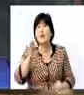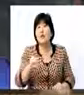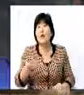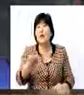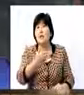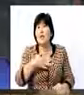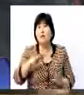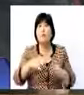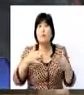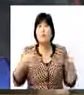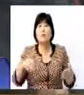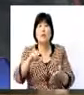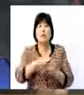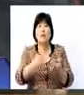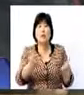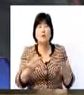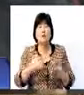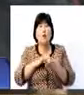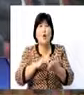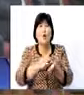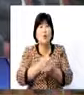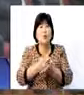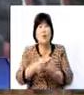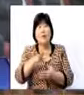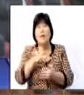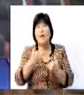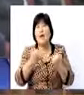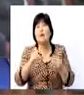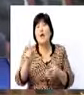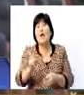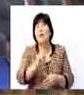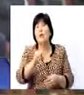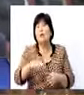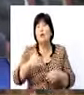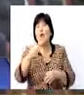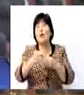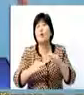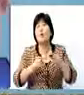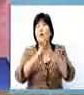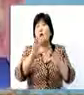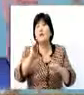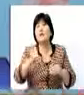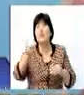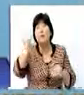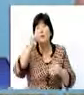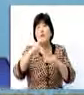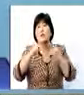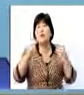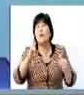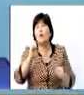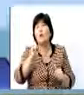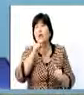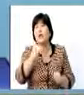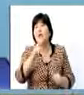Наш регион больше всех притянул к себе туристов. Для них были организованы экскурсии на комплекс Байконур, на мемориальный комплекс Коркыт-Ата и